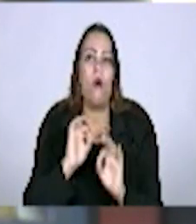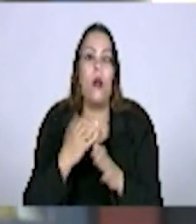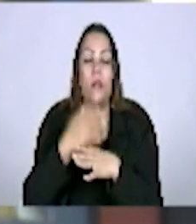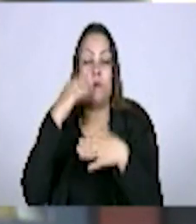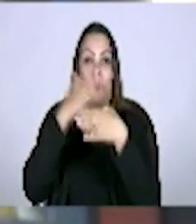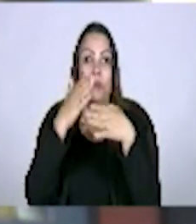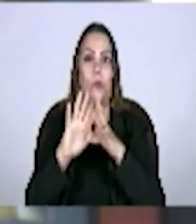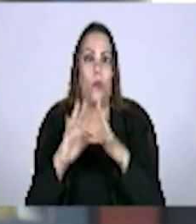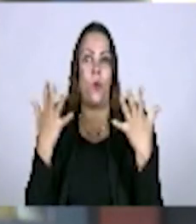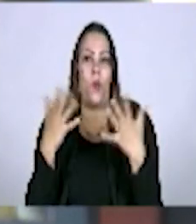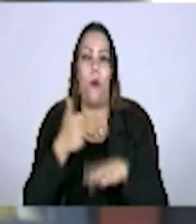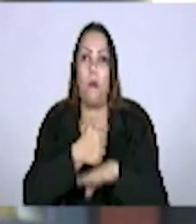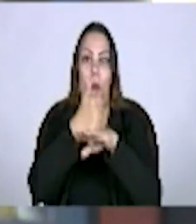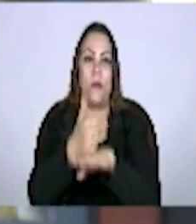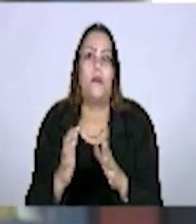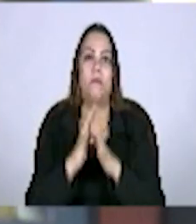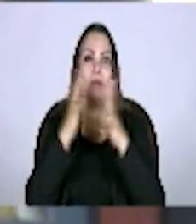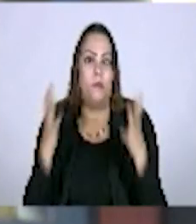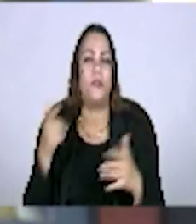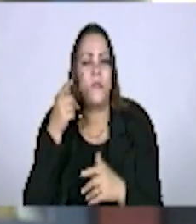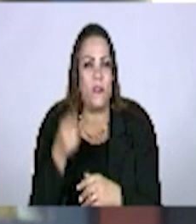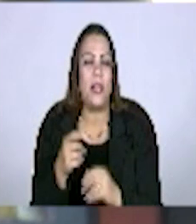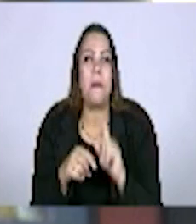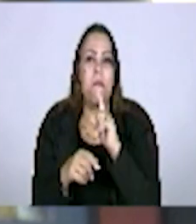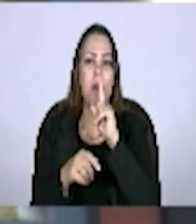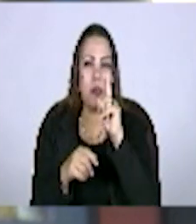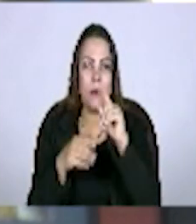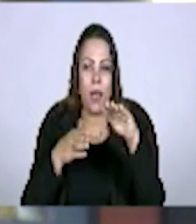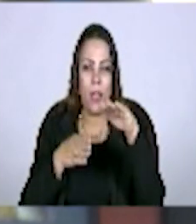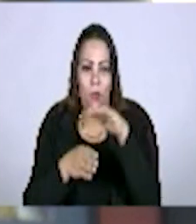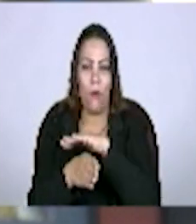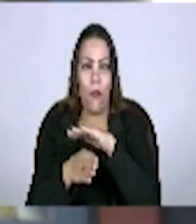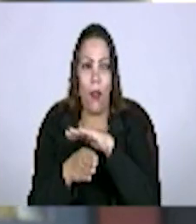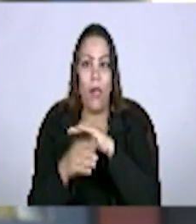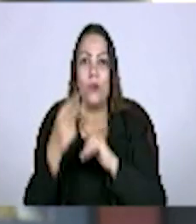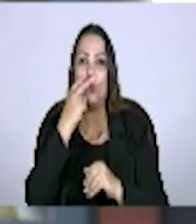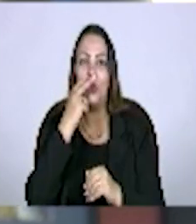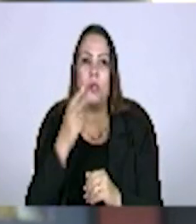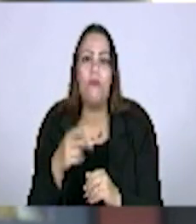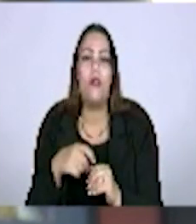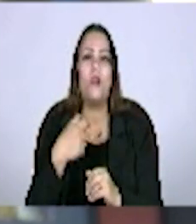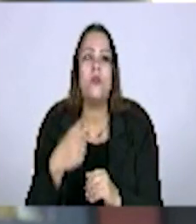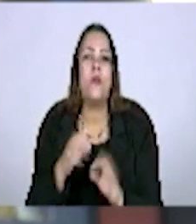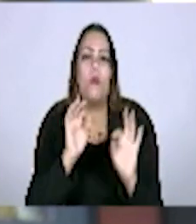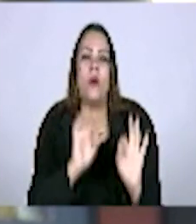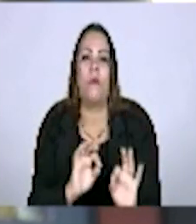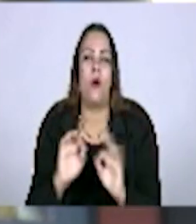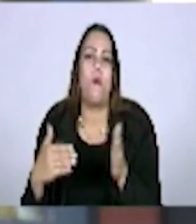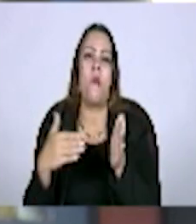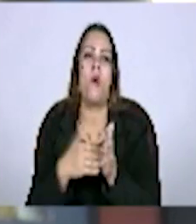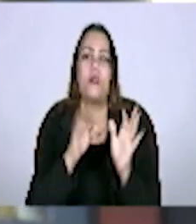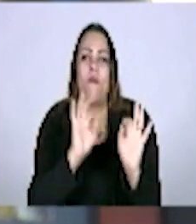براقه وبتشوف مؤسسات كبيره لكن عندما تدخل في داخلها بتلاقي نفس الاساليب التقليديه